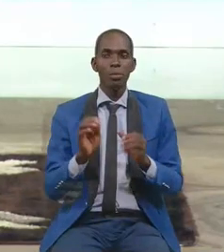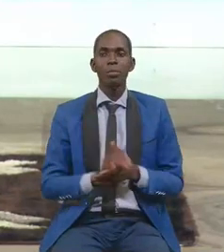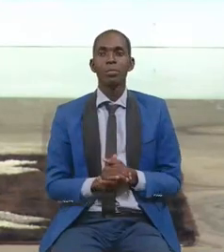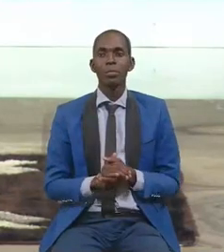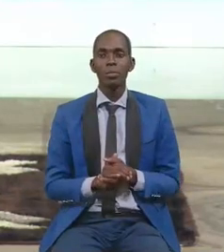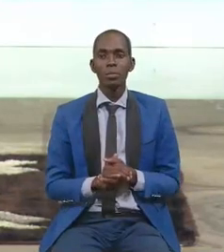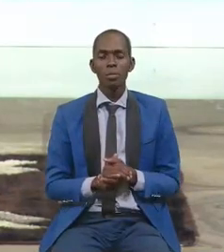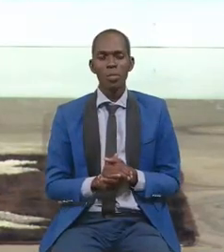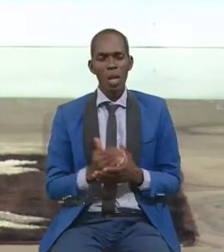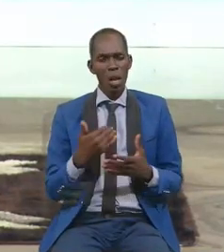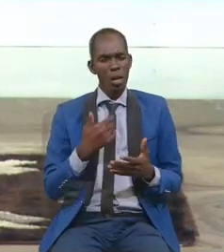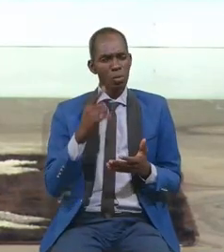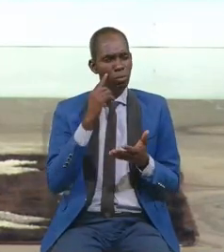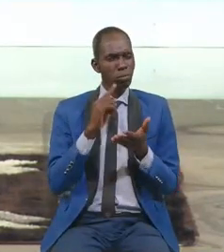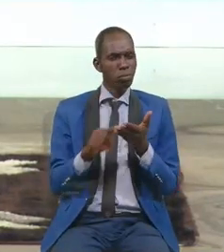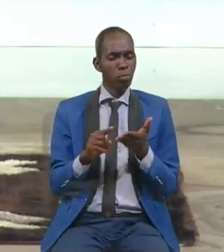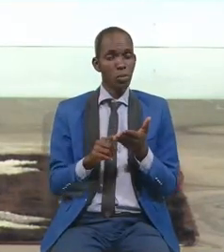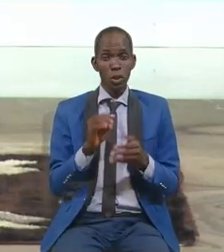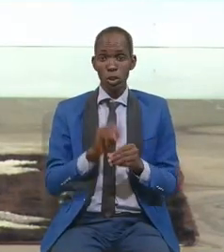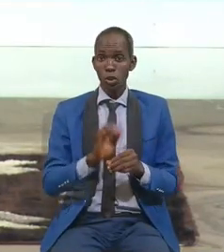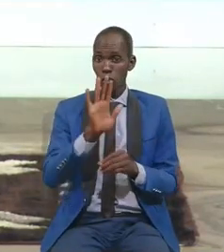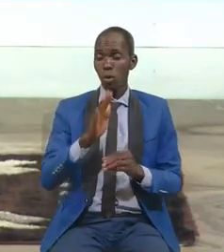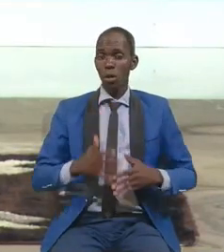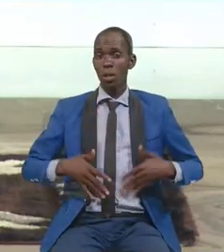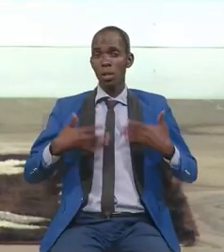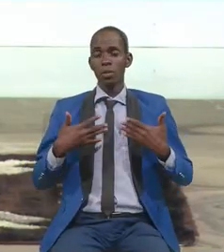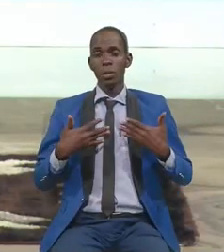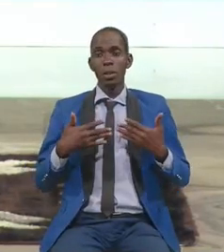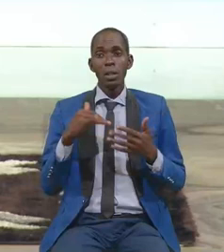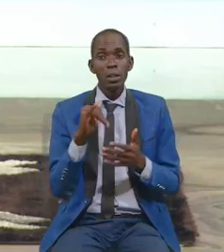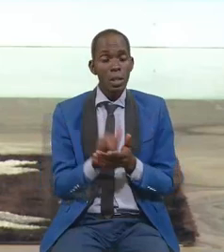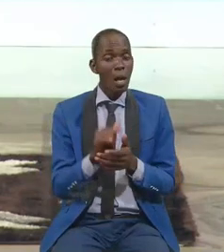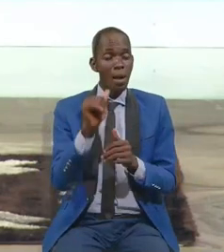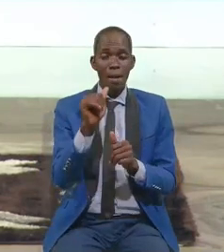Avez-vous remarqué dans votre vie que chaque jour